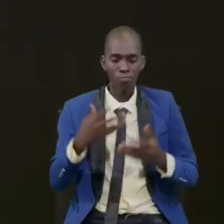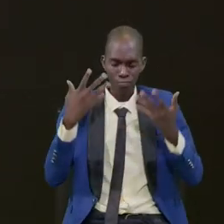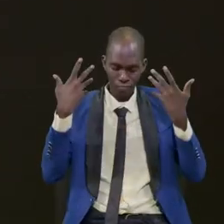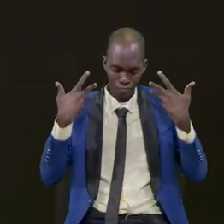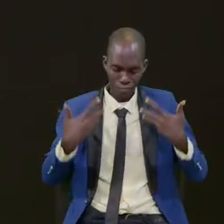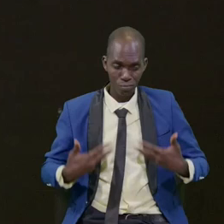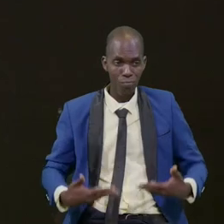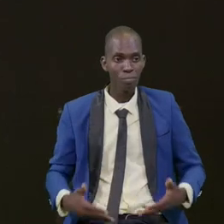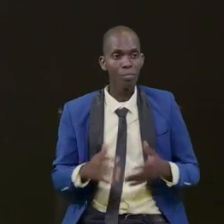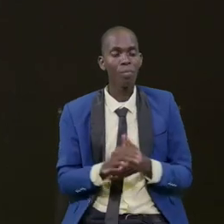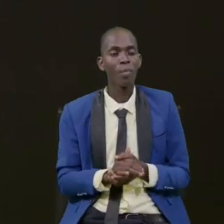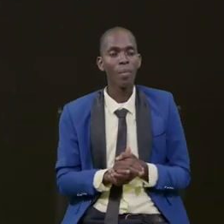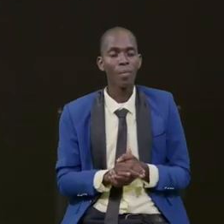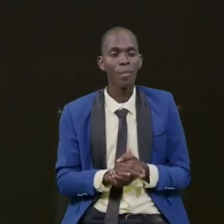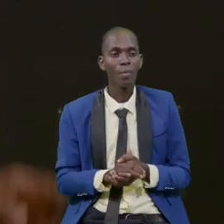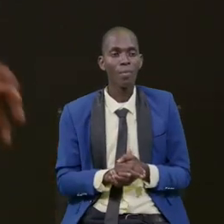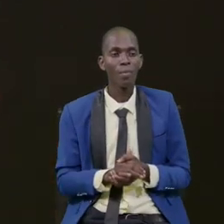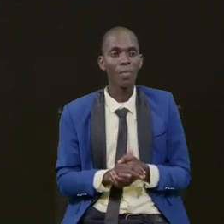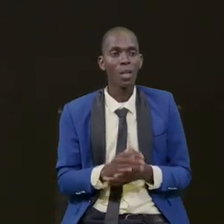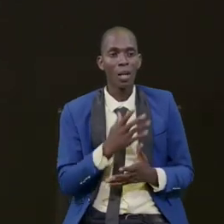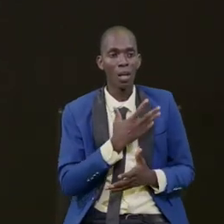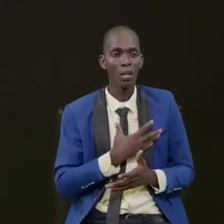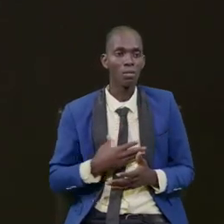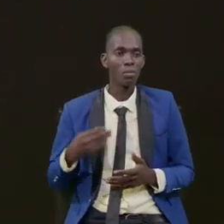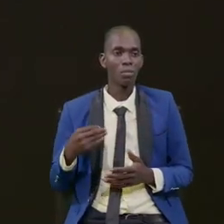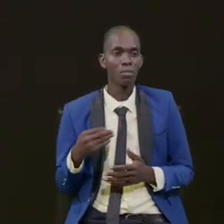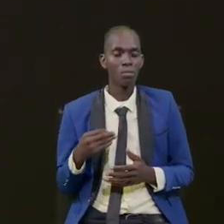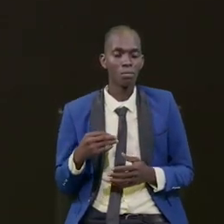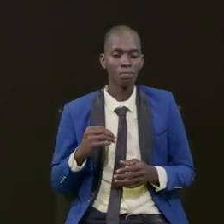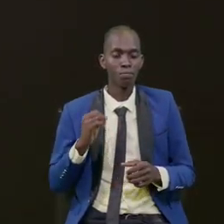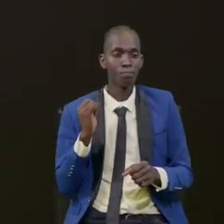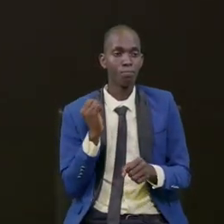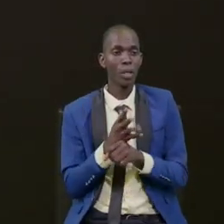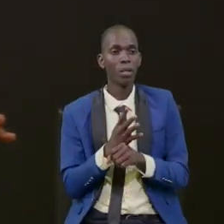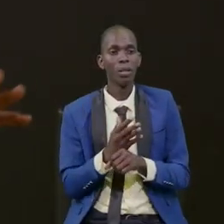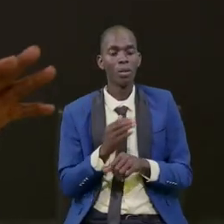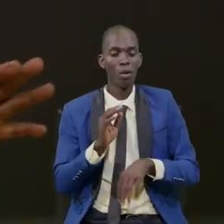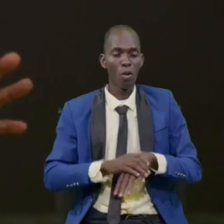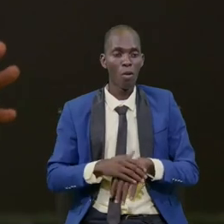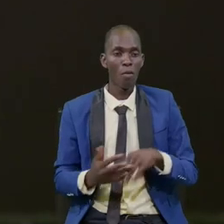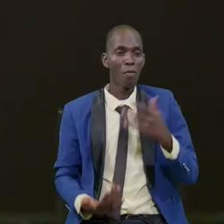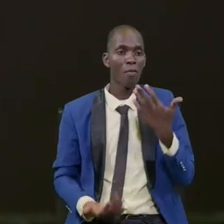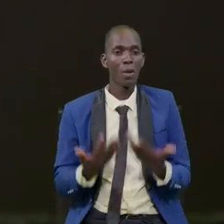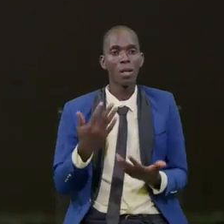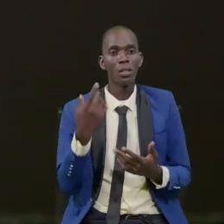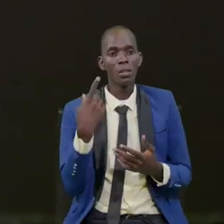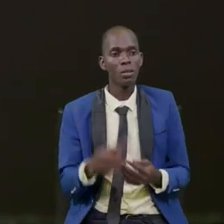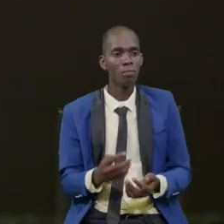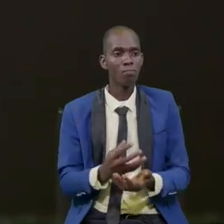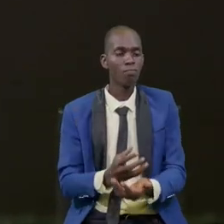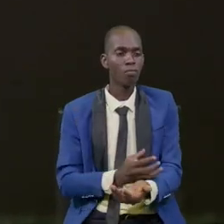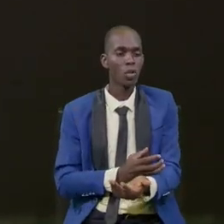souillant tout le corps et enflammant le cours de la